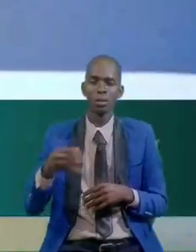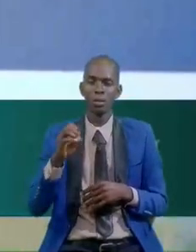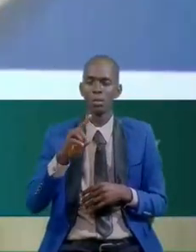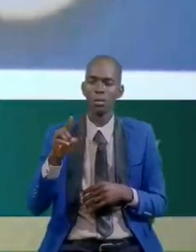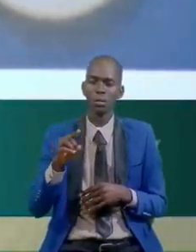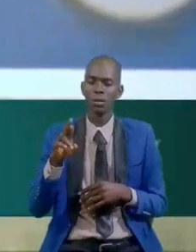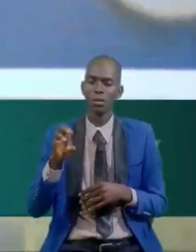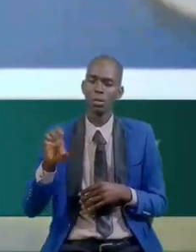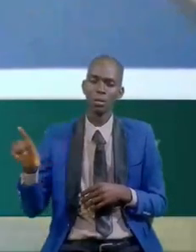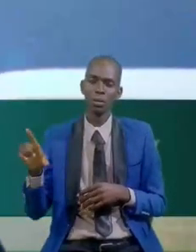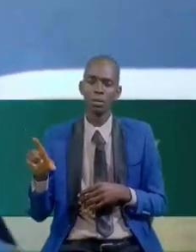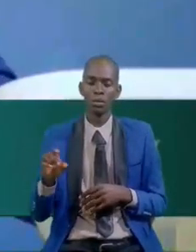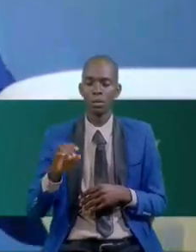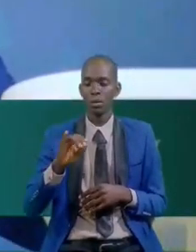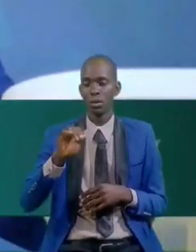Achab